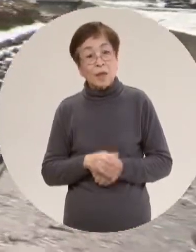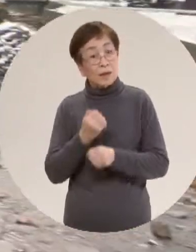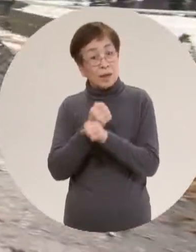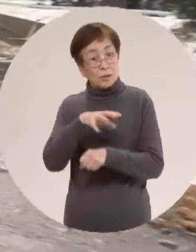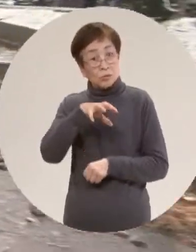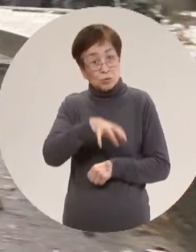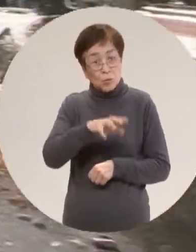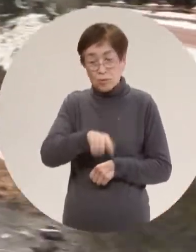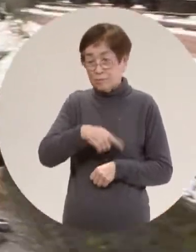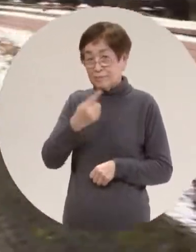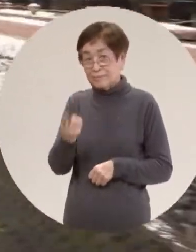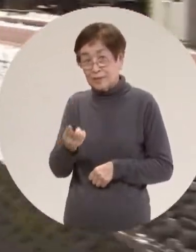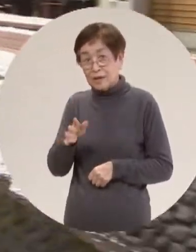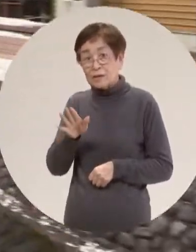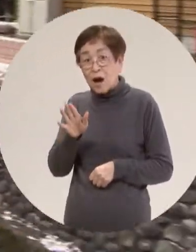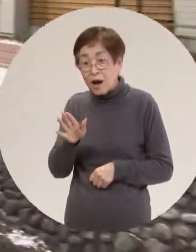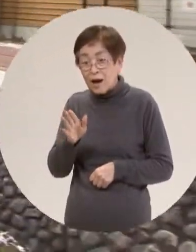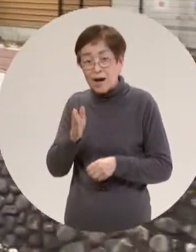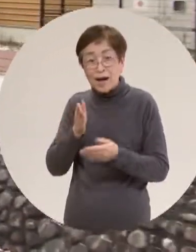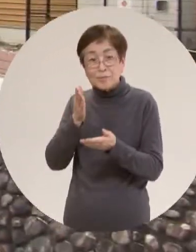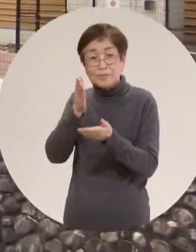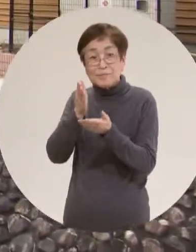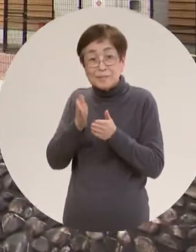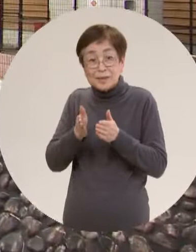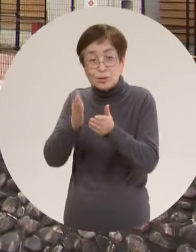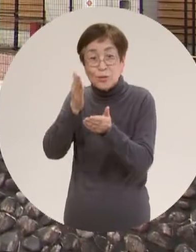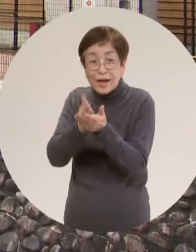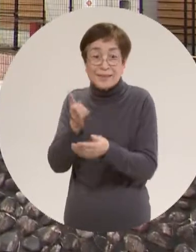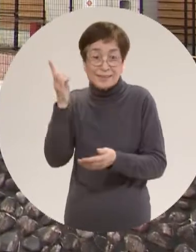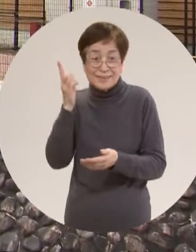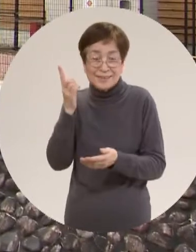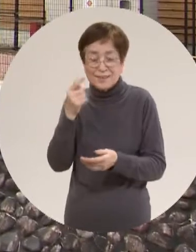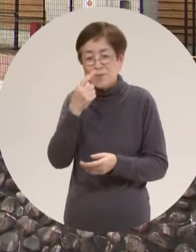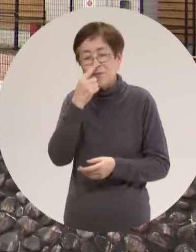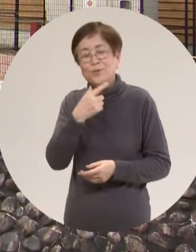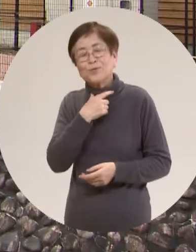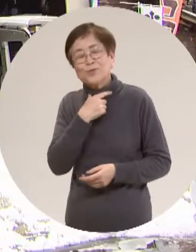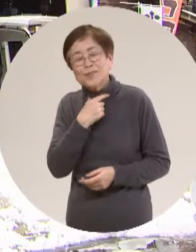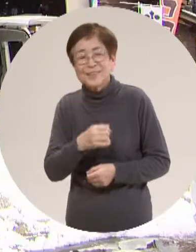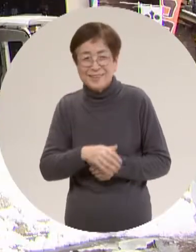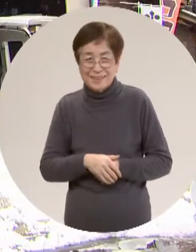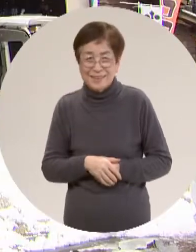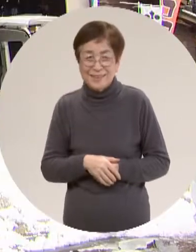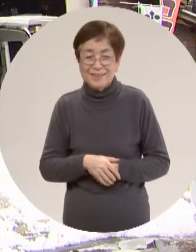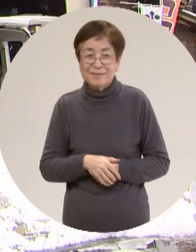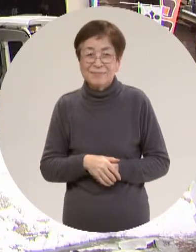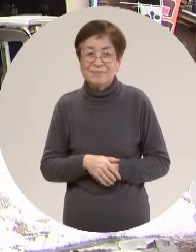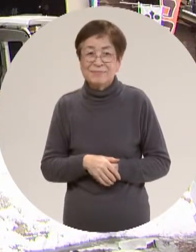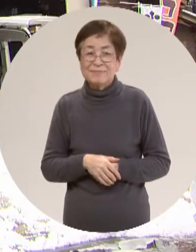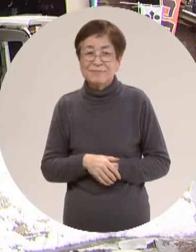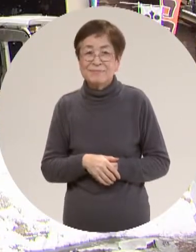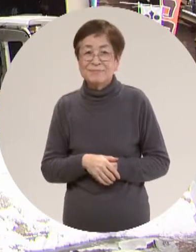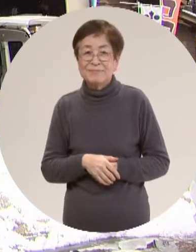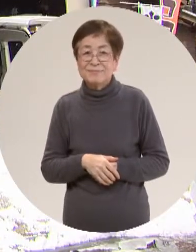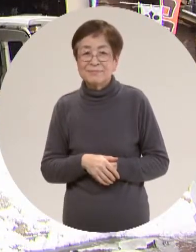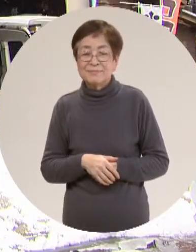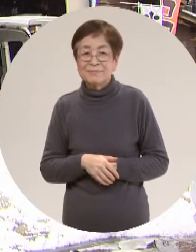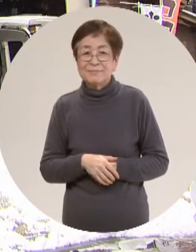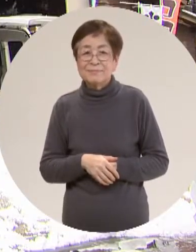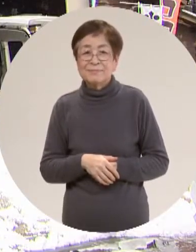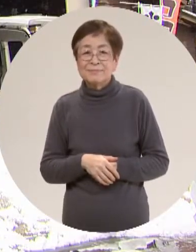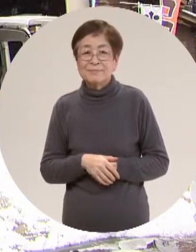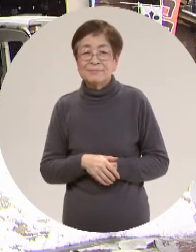そしてそして、研究所の川向かいには道の駅があるんです。僕も道の駅大好き。